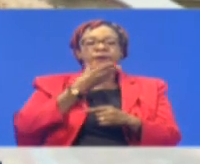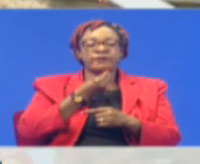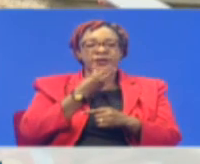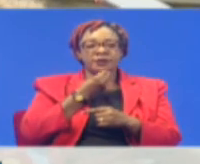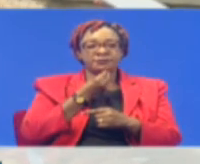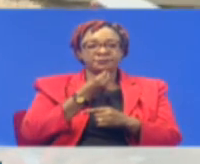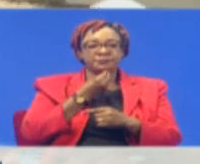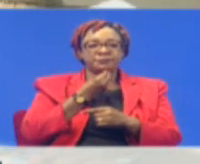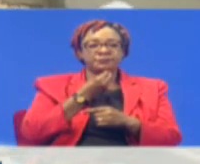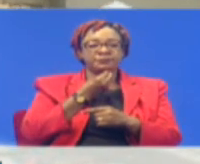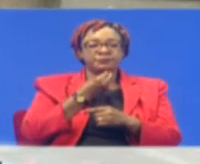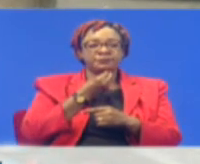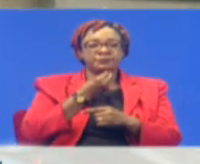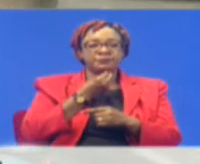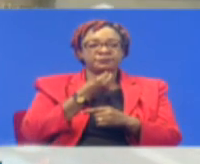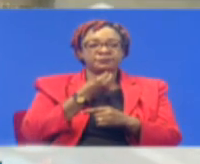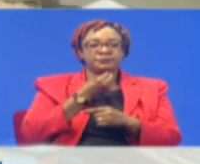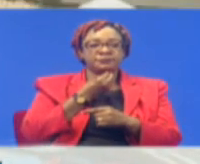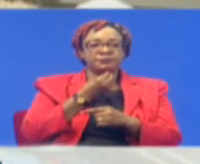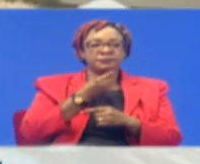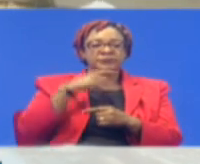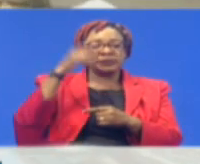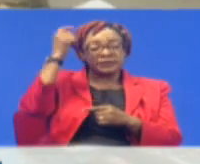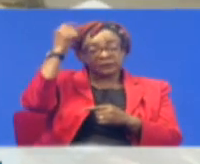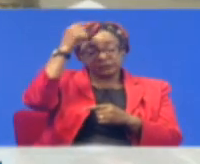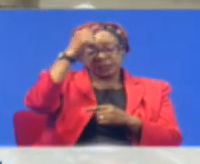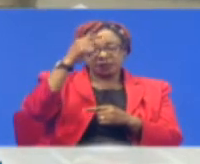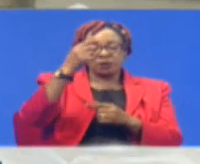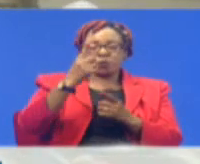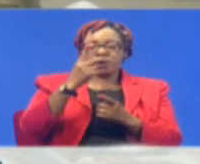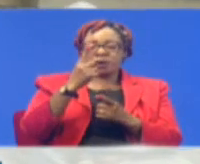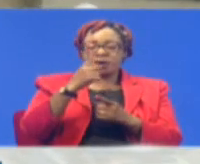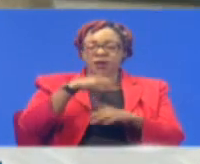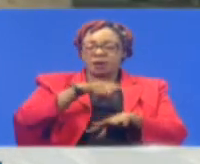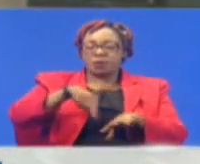Nyachae, has about an hour and a half ago